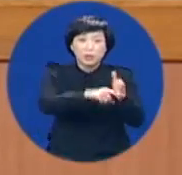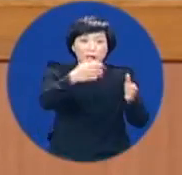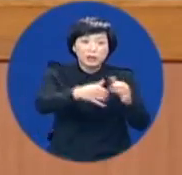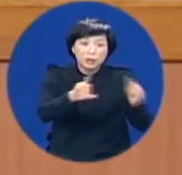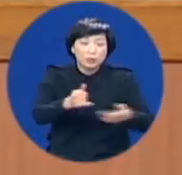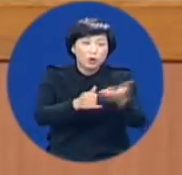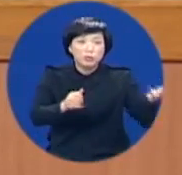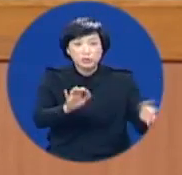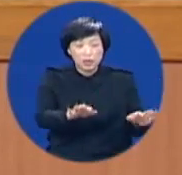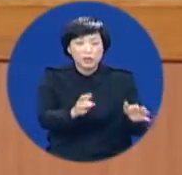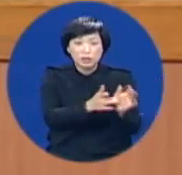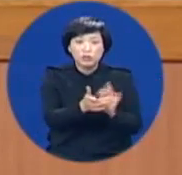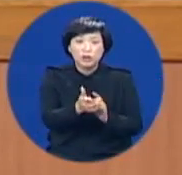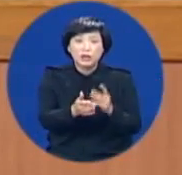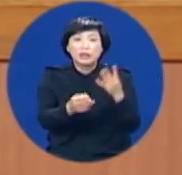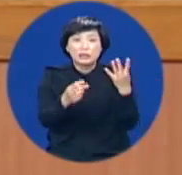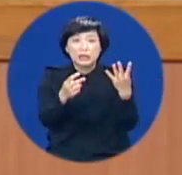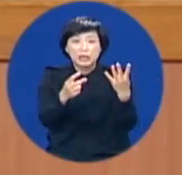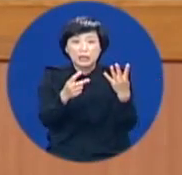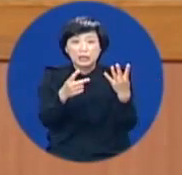죄로 죽은 자가 성인입니까?